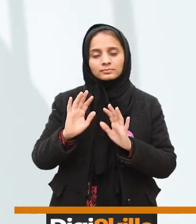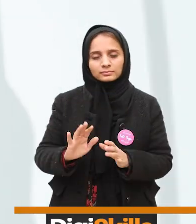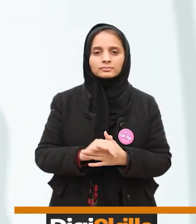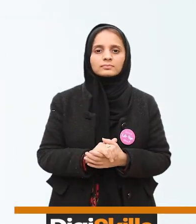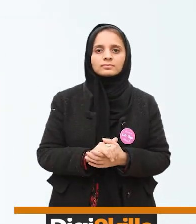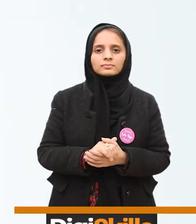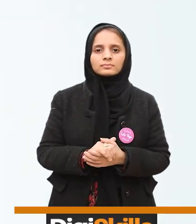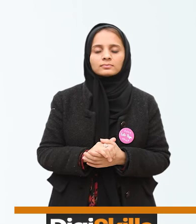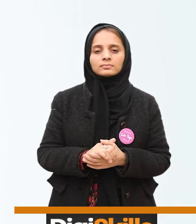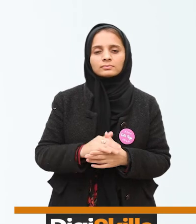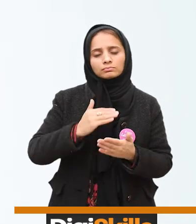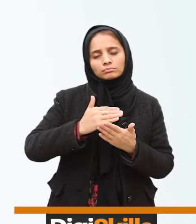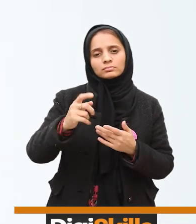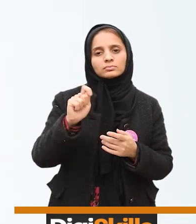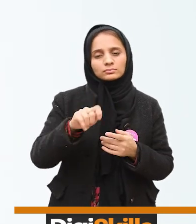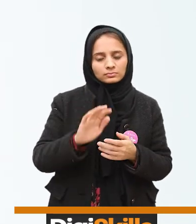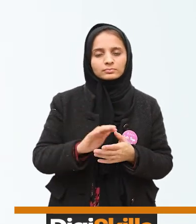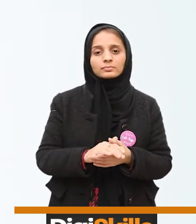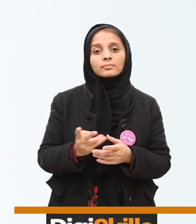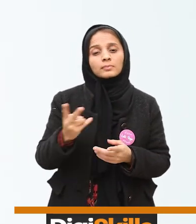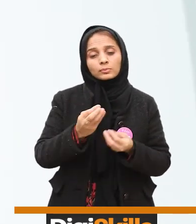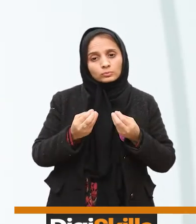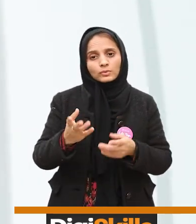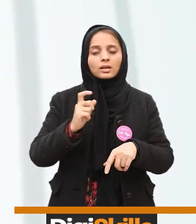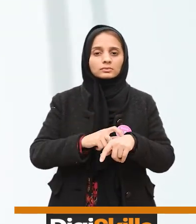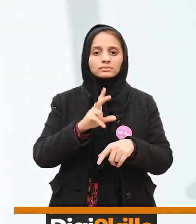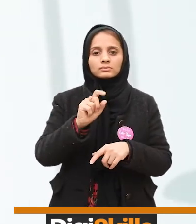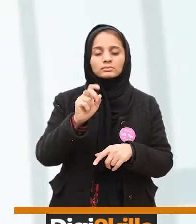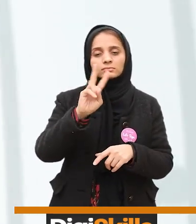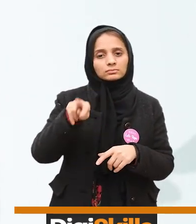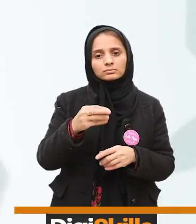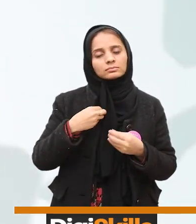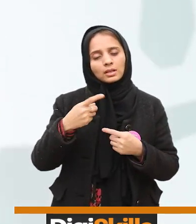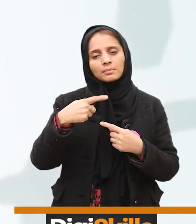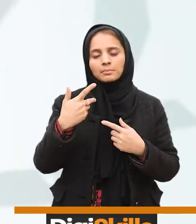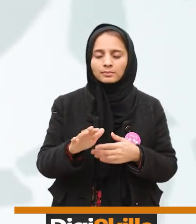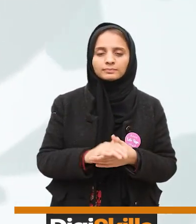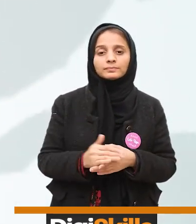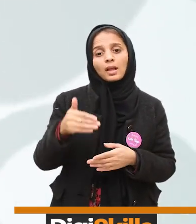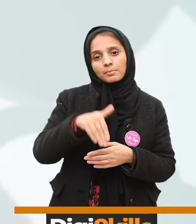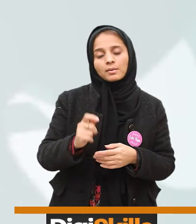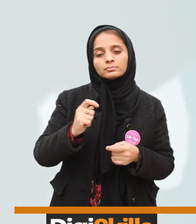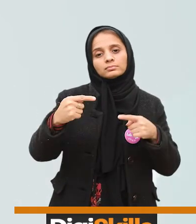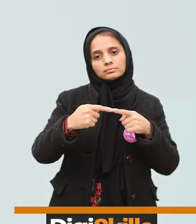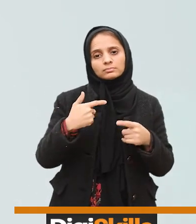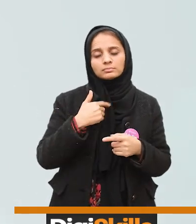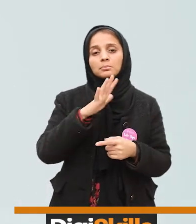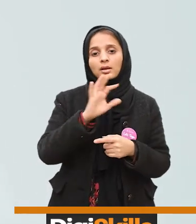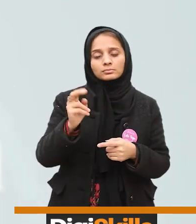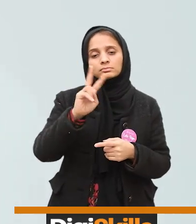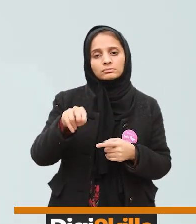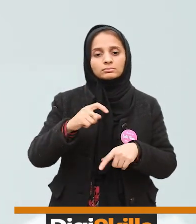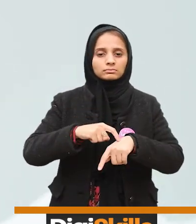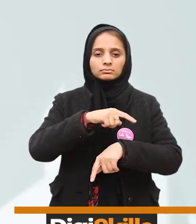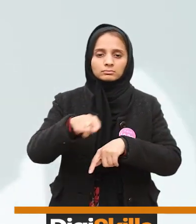ساتھ میں ریٹینشن پہ ہوں ان کے ساتھ انیشلی میں نے $10 پر آور پہ کام کیا تھا، اور اب میں انہی کلائنٹس کے